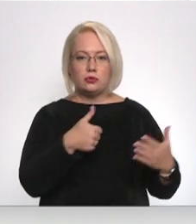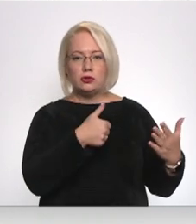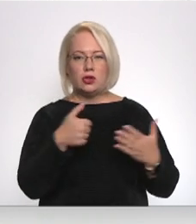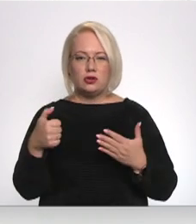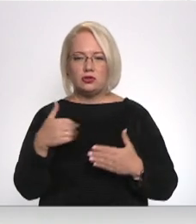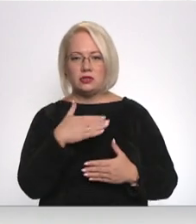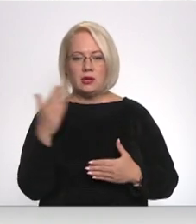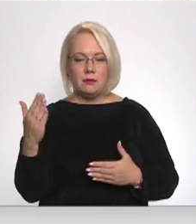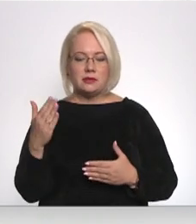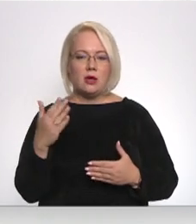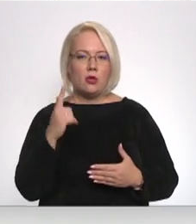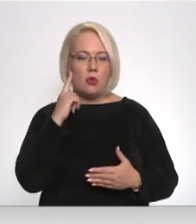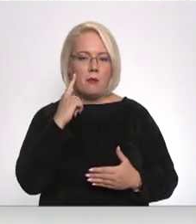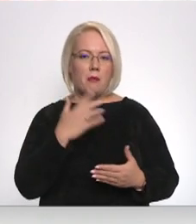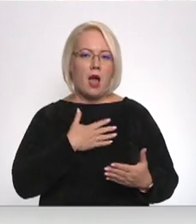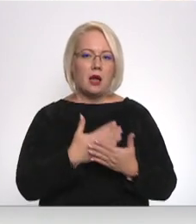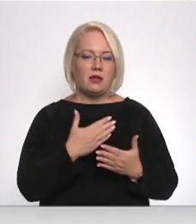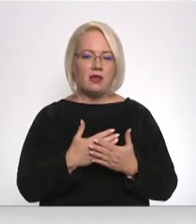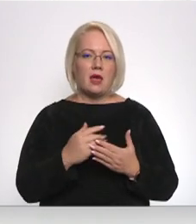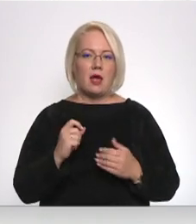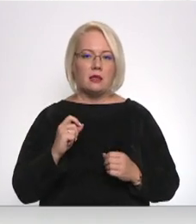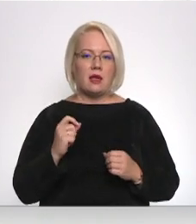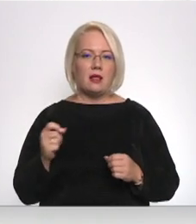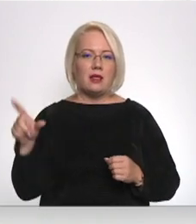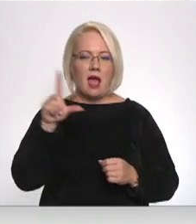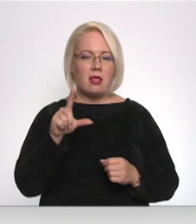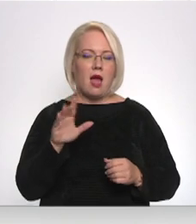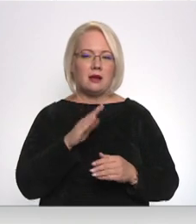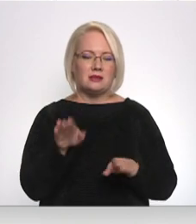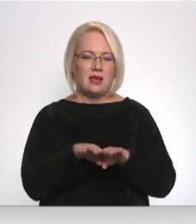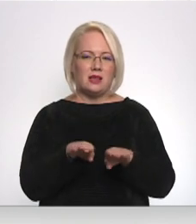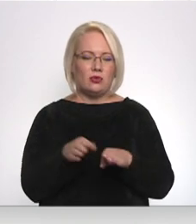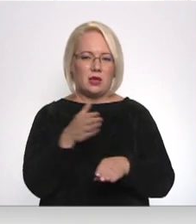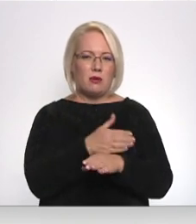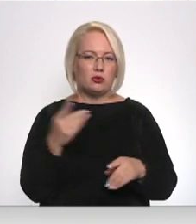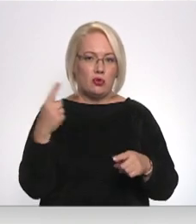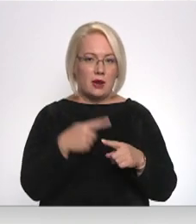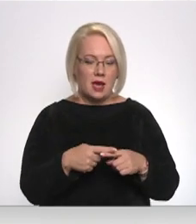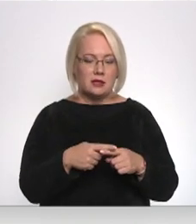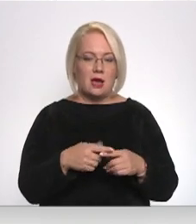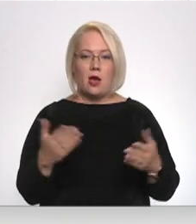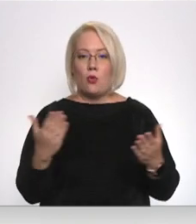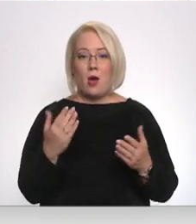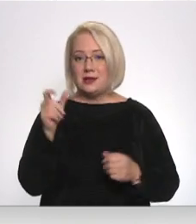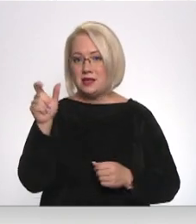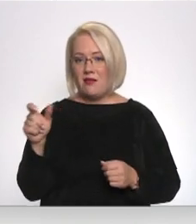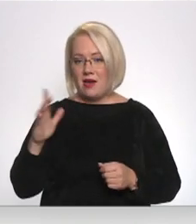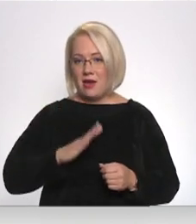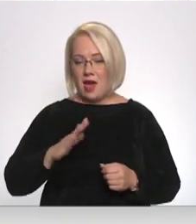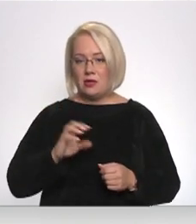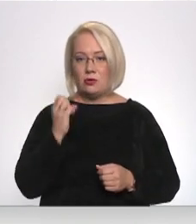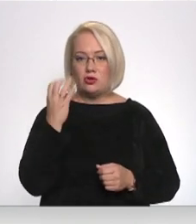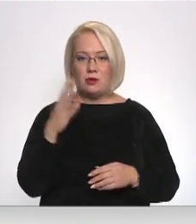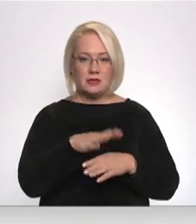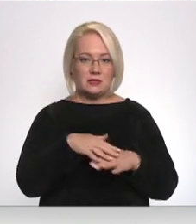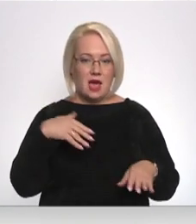tiek sagaidīts, ka aktivitāte būs lielāka nekā iepriekšējā reizē. Un ko cilvēki sagaida no šīs jaunās 14. Saeimas,